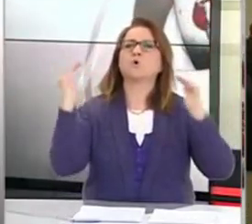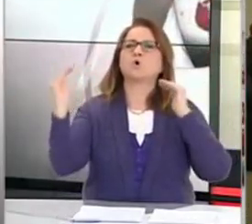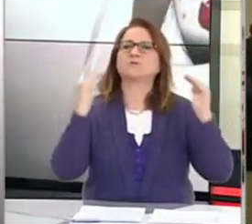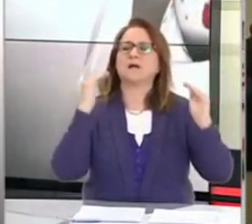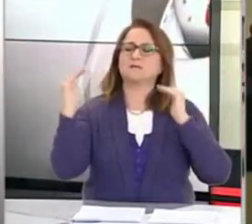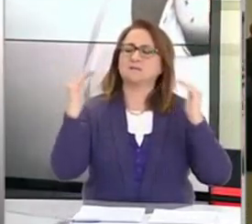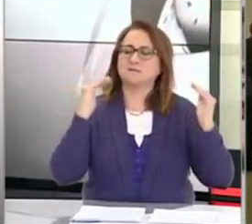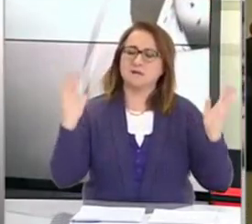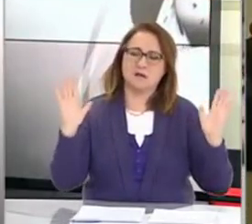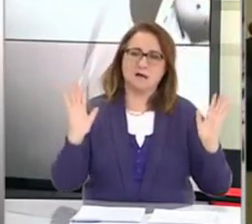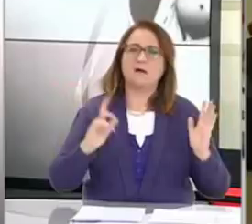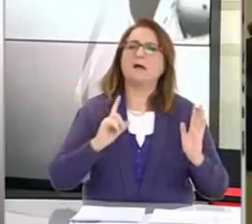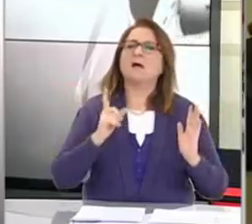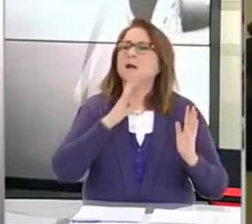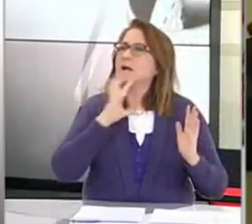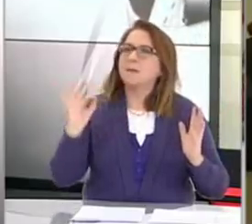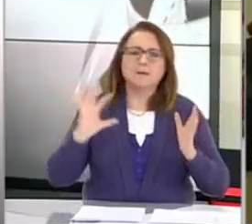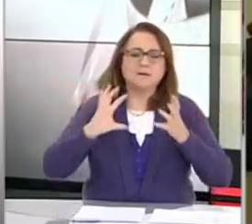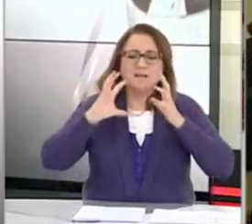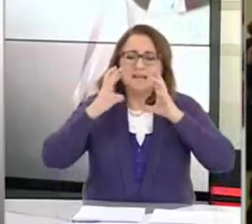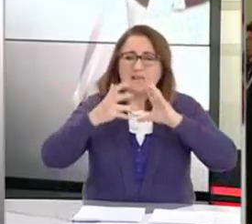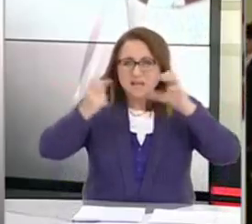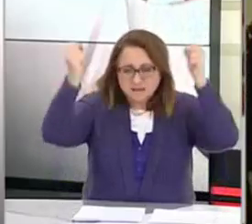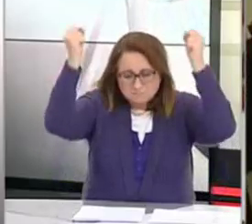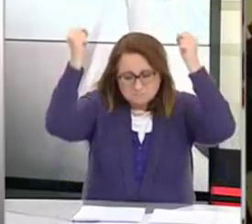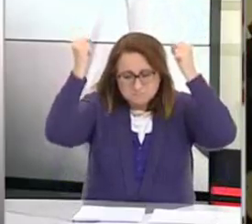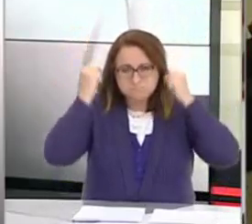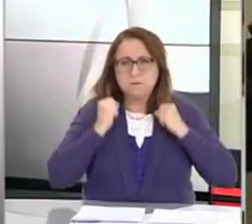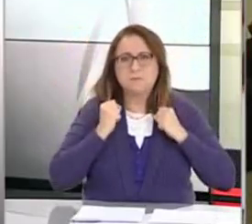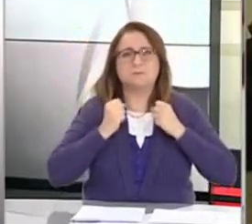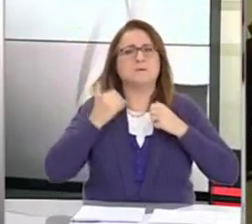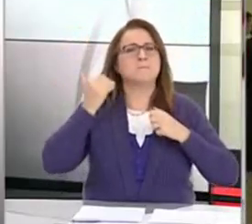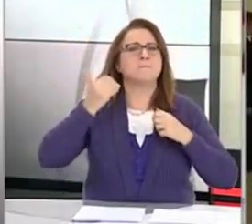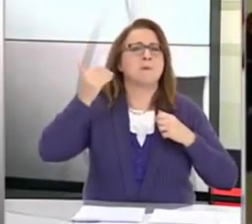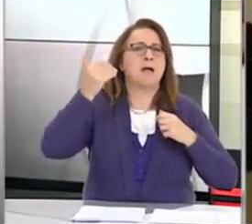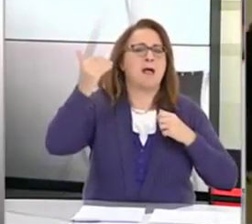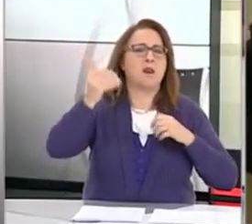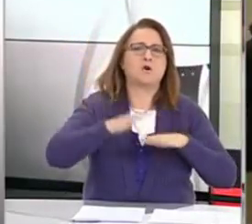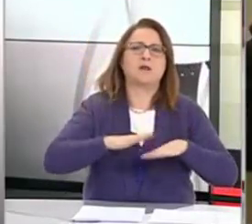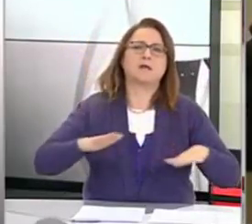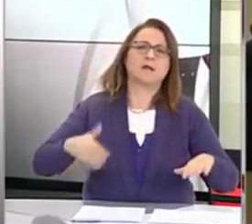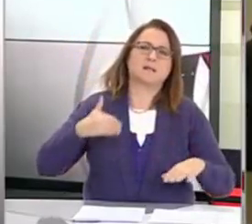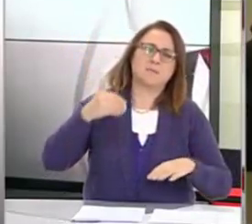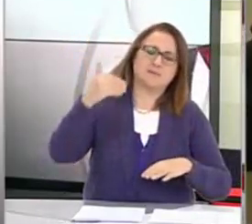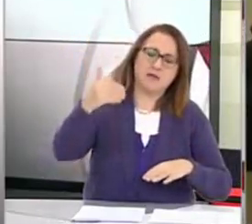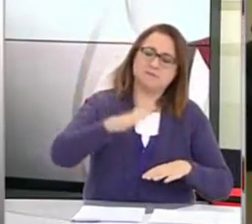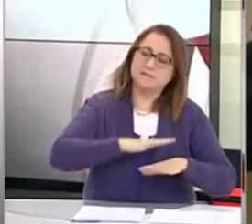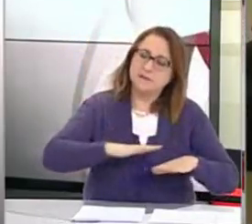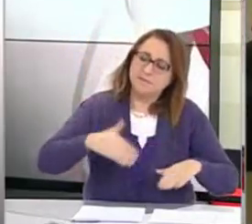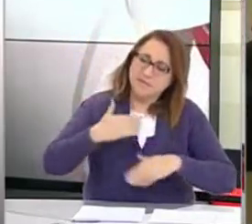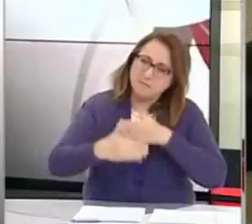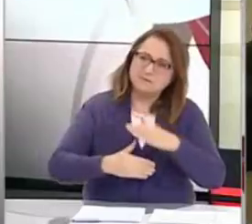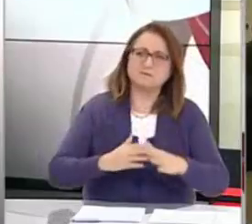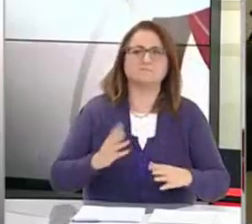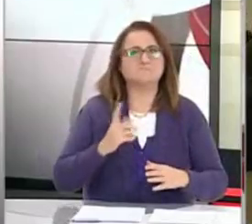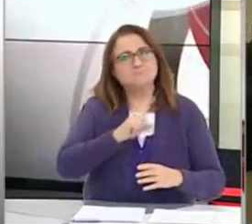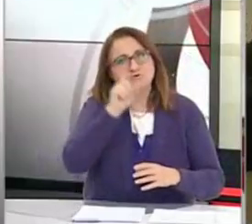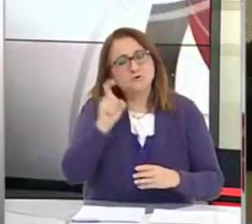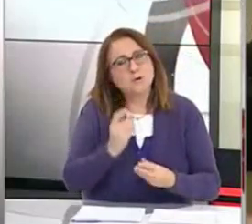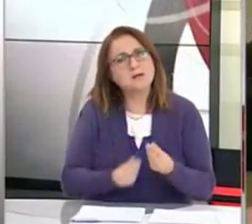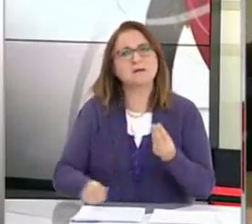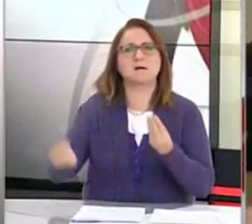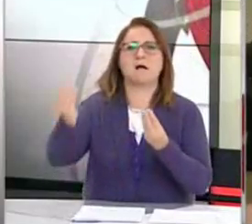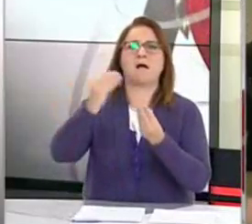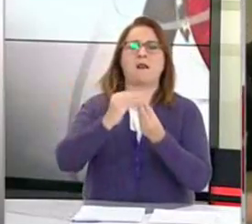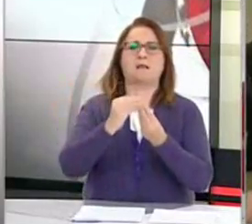να προστατεύσουμε τον πλανήτη και να δημιουργήσουμε μια προοπτική πιο ευίωνη για τις επόμενες γενιές. Αυτή